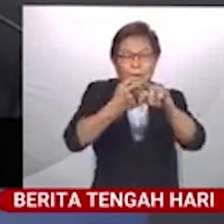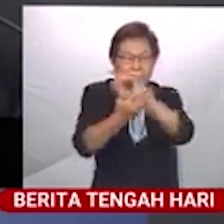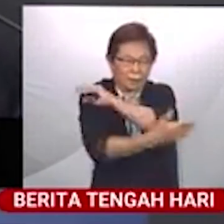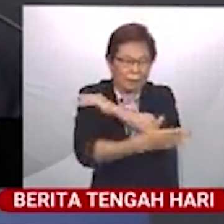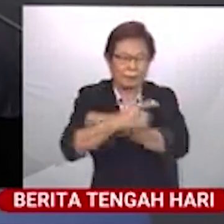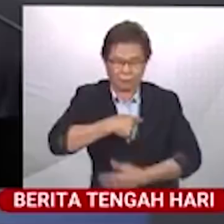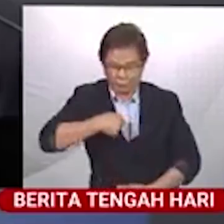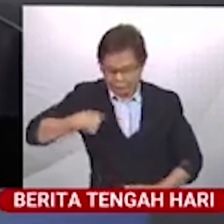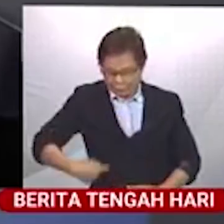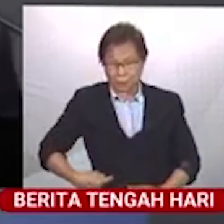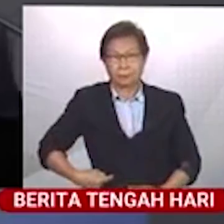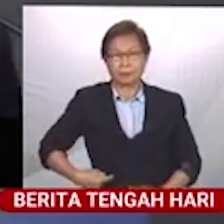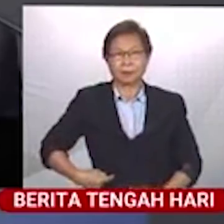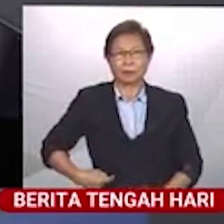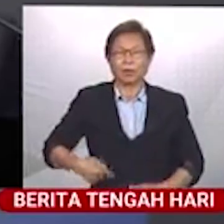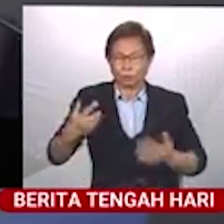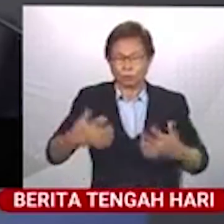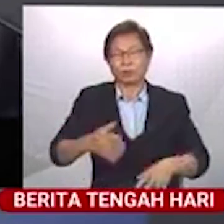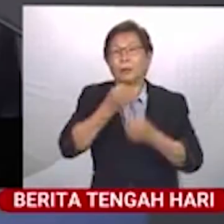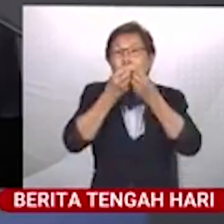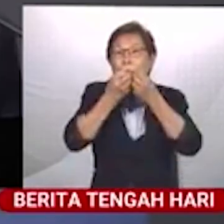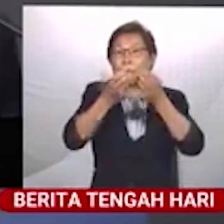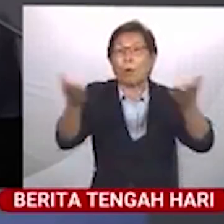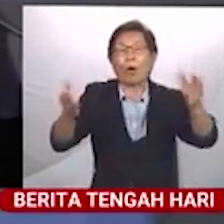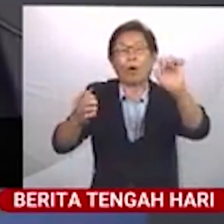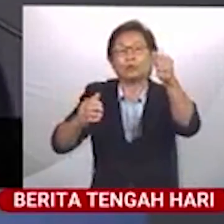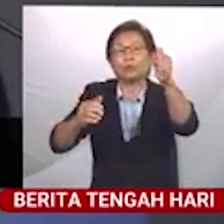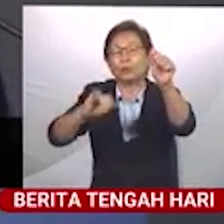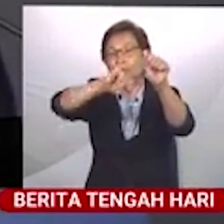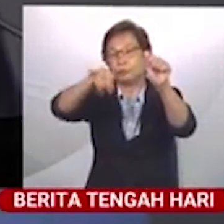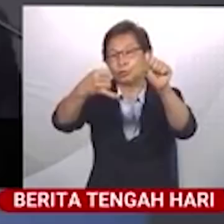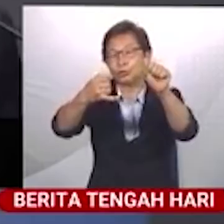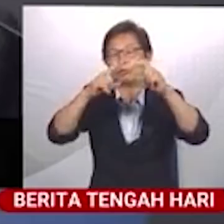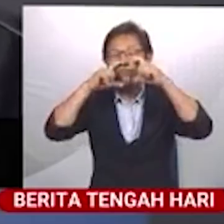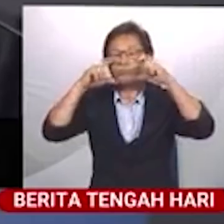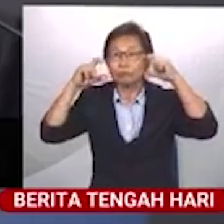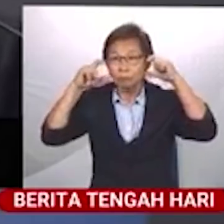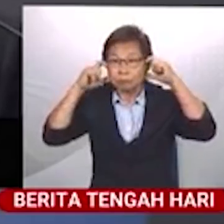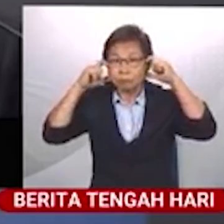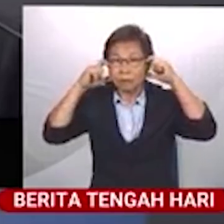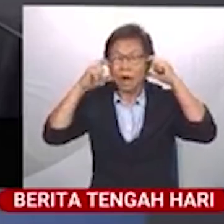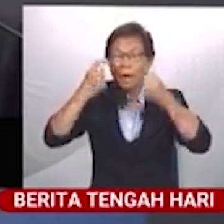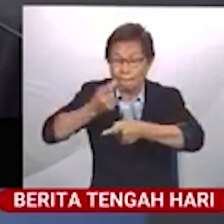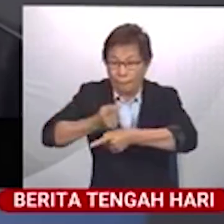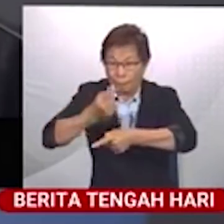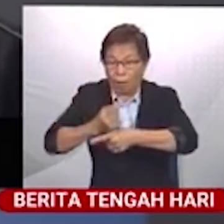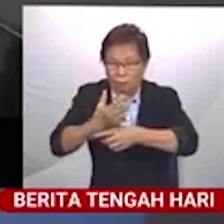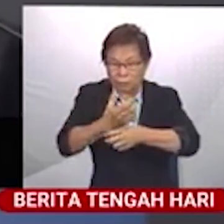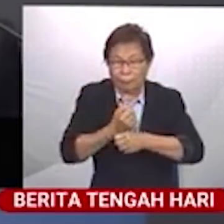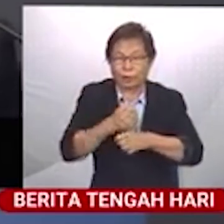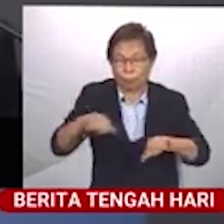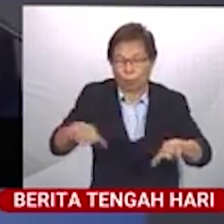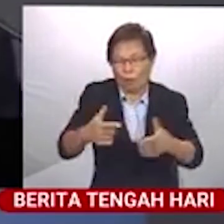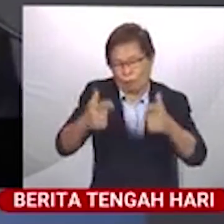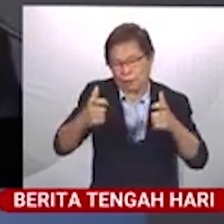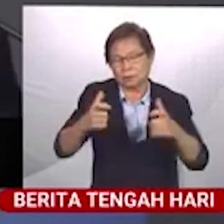China, iaitu yang telah diumumkan 10 juta keping yang patutnya dapat diusahakan